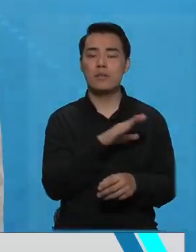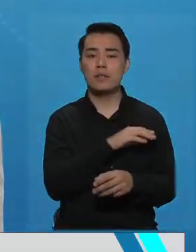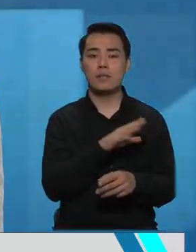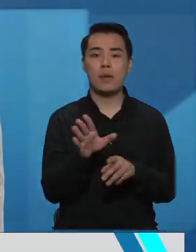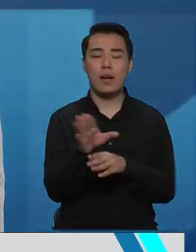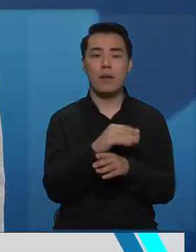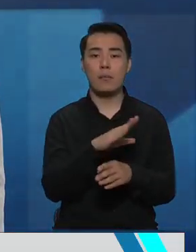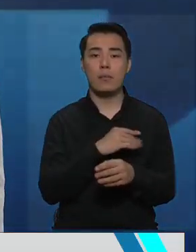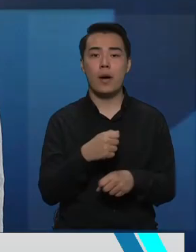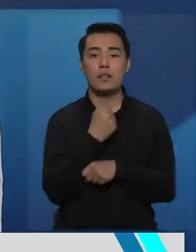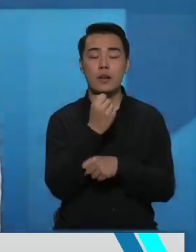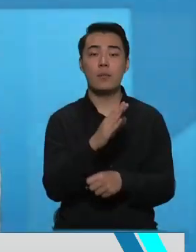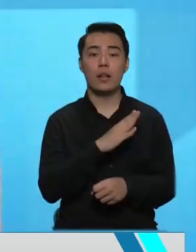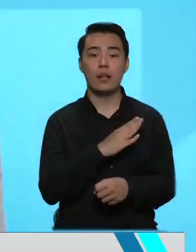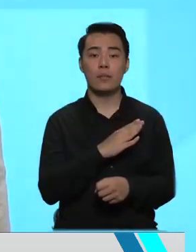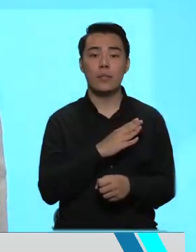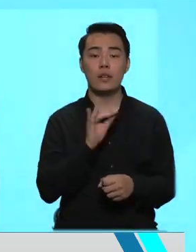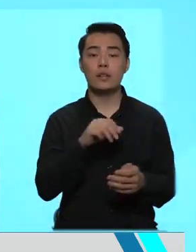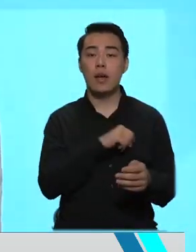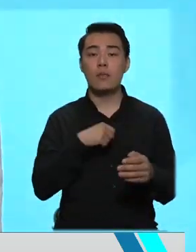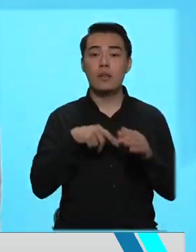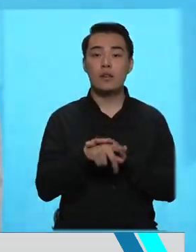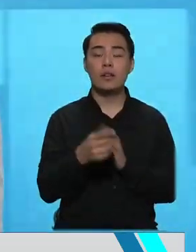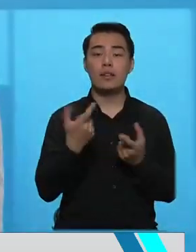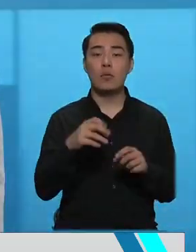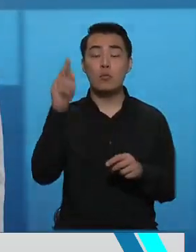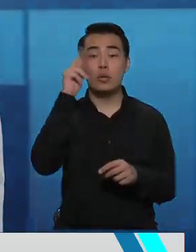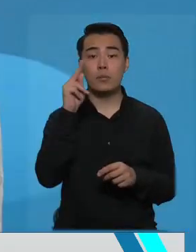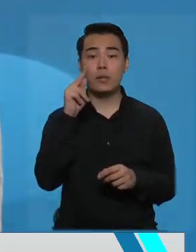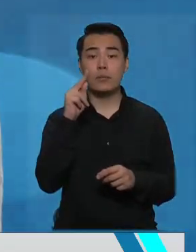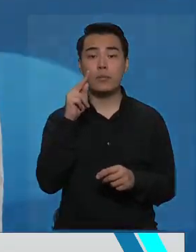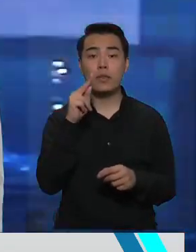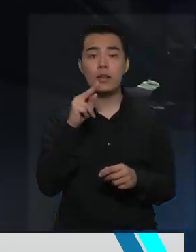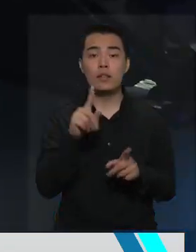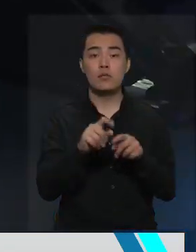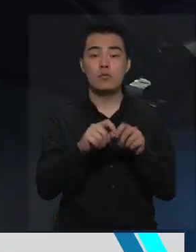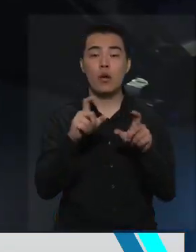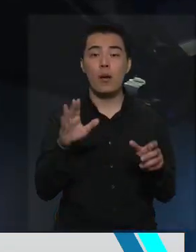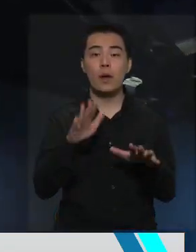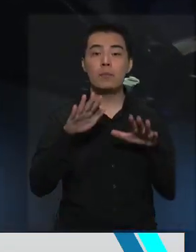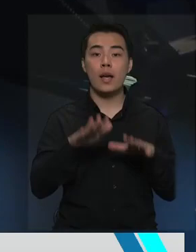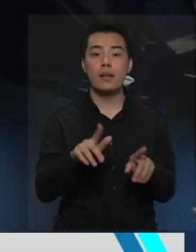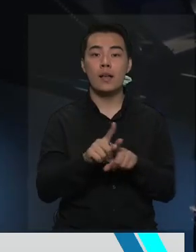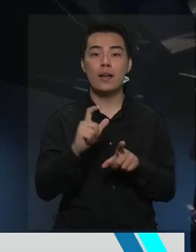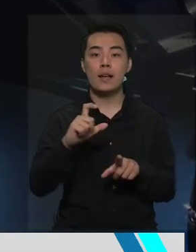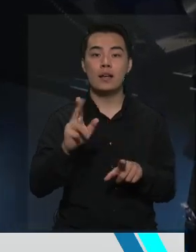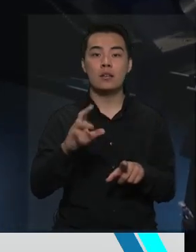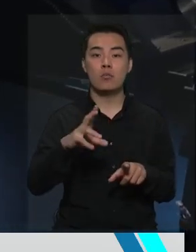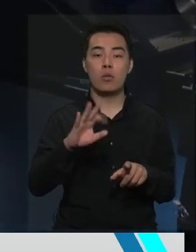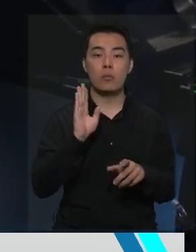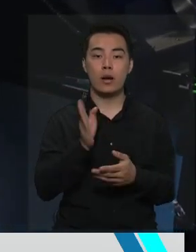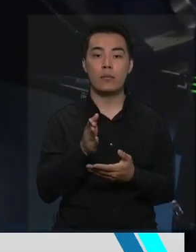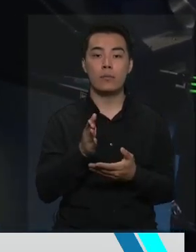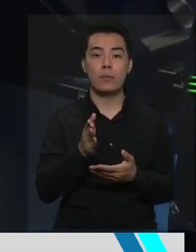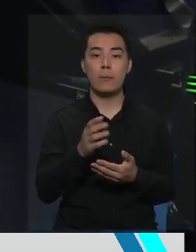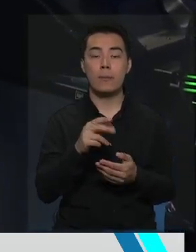могла особенно расположение где мы сейчас учимся арендует место то есть мы учимся